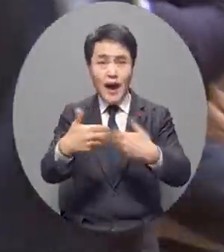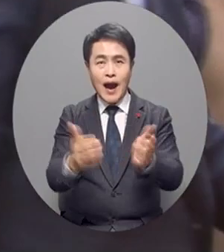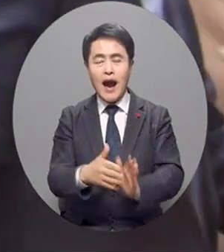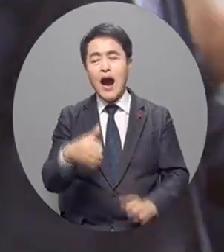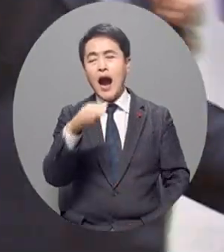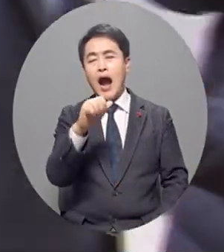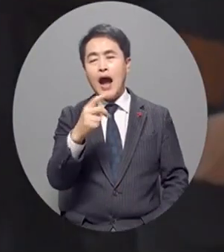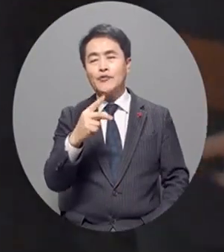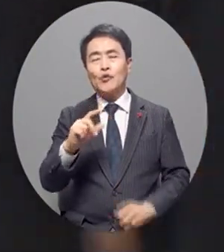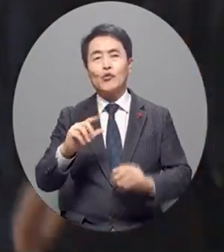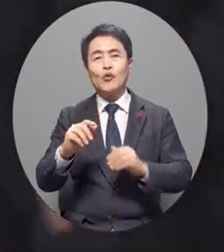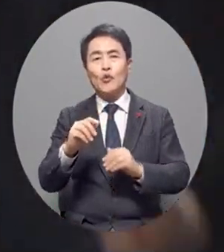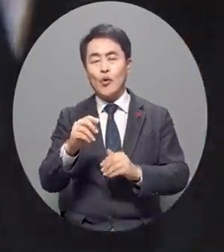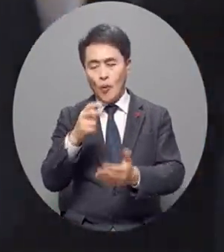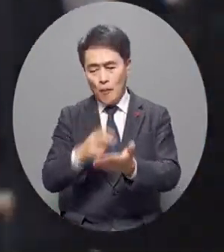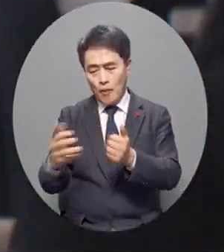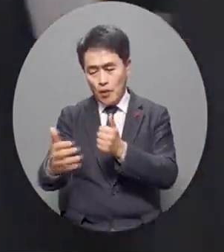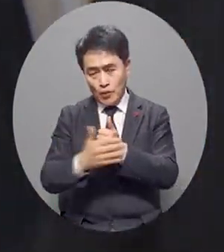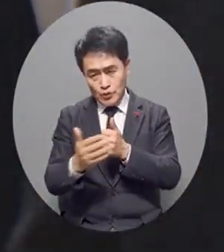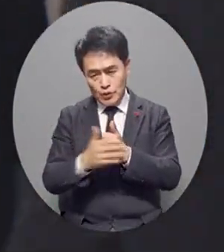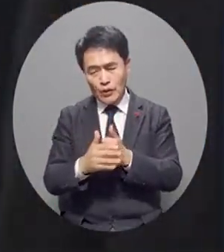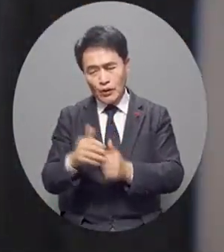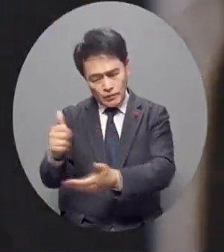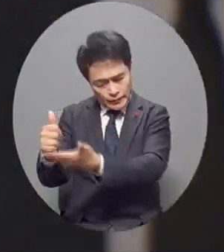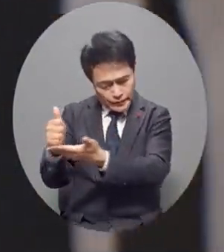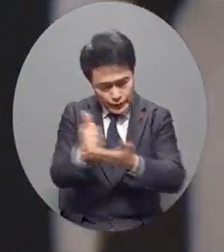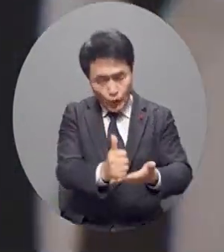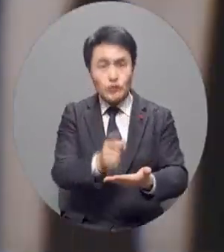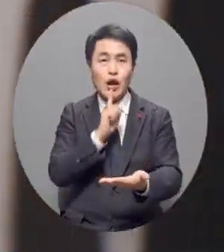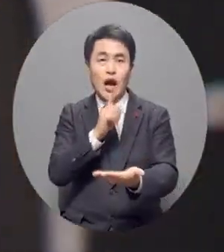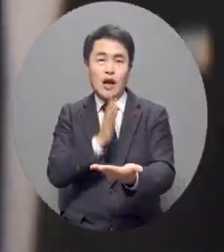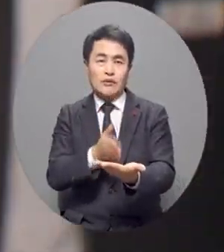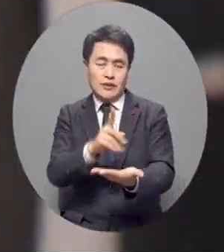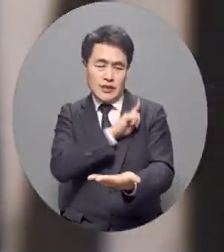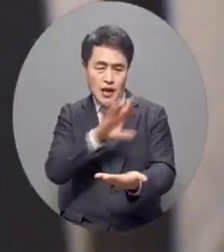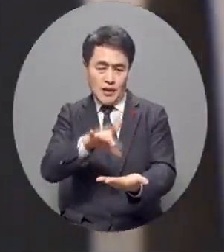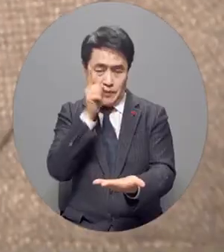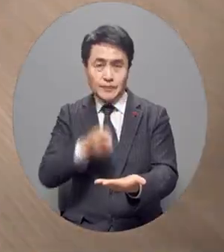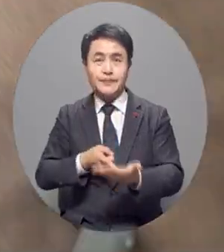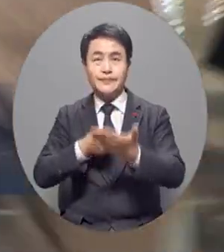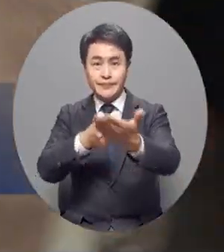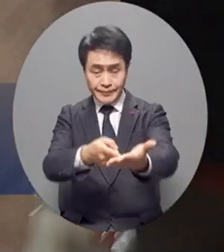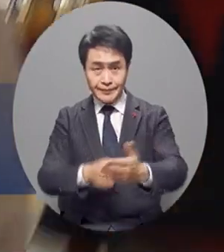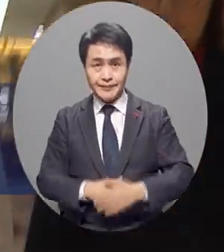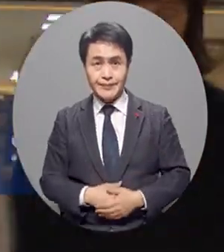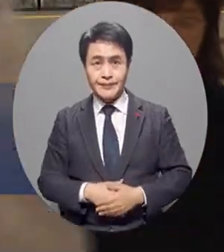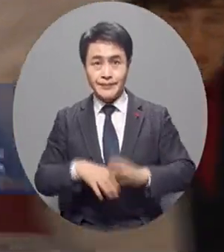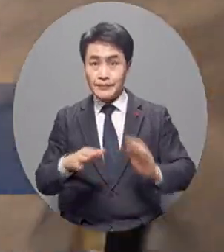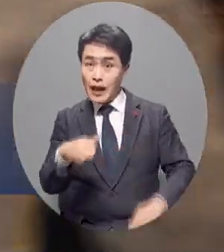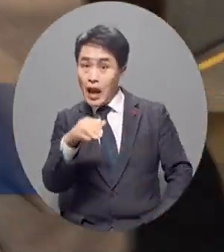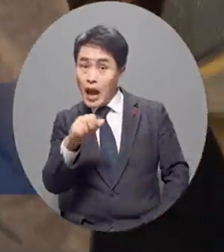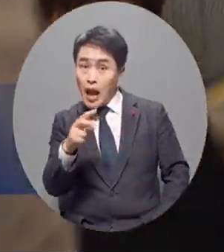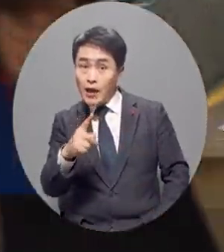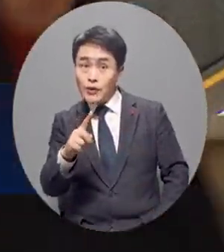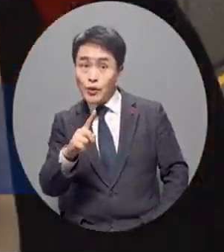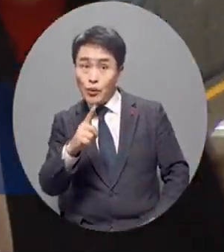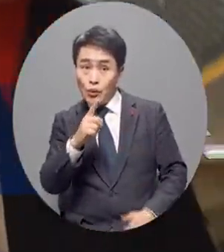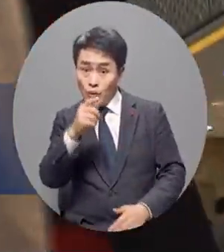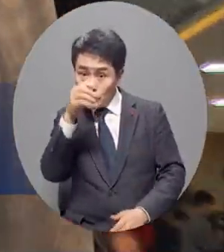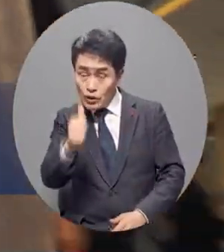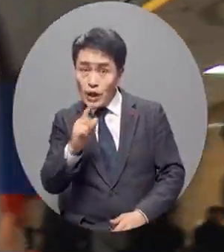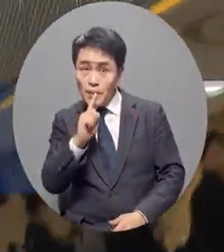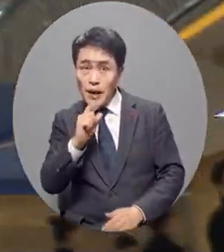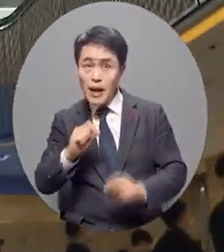한동훈 법무부 장관을 삼고초려해 모셔야 한다는 주장이 먼저 나왔습니다. 한동훈 장관 얘기가 좀 많이 나왔다